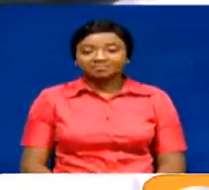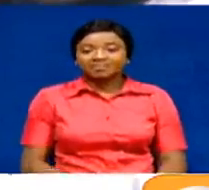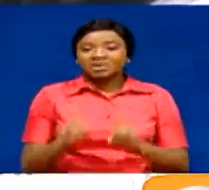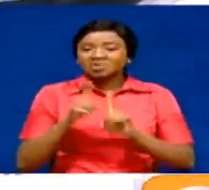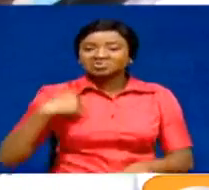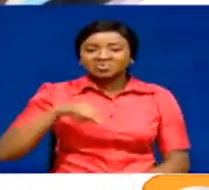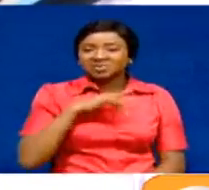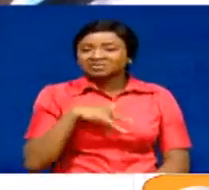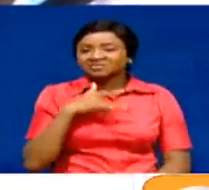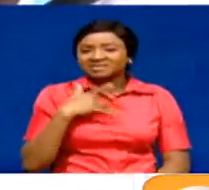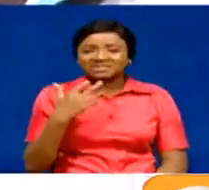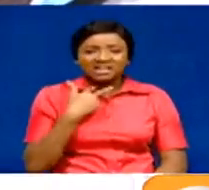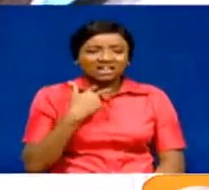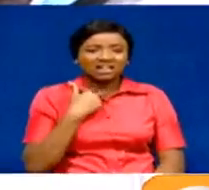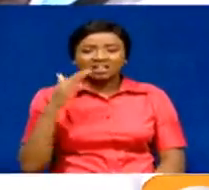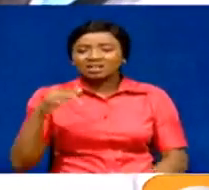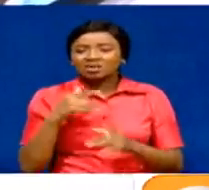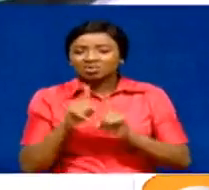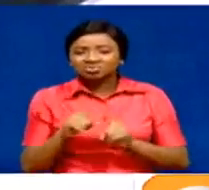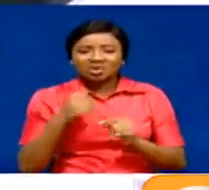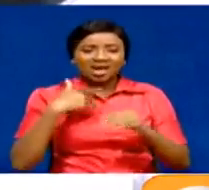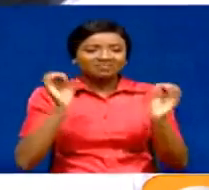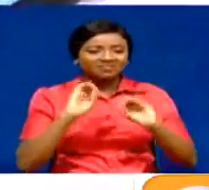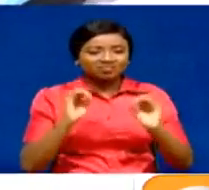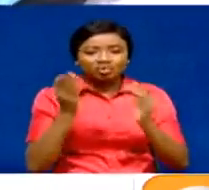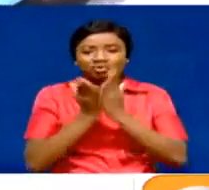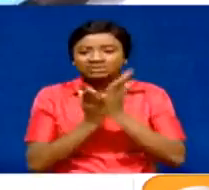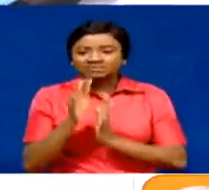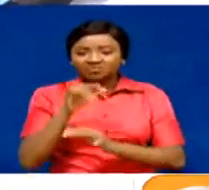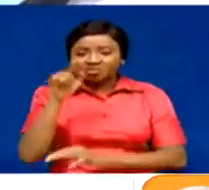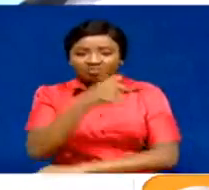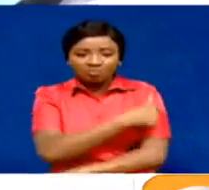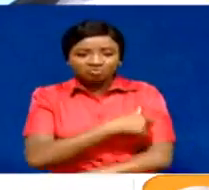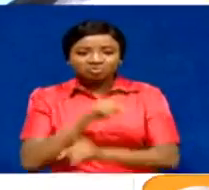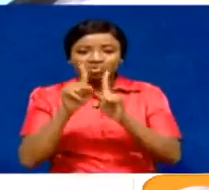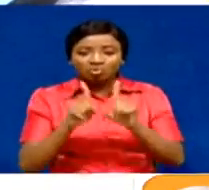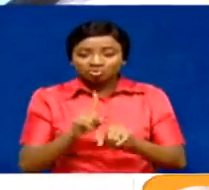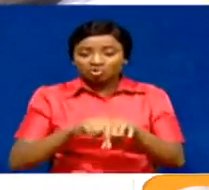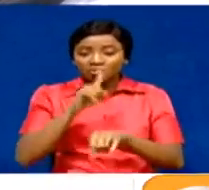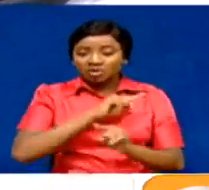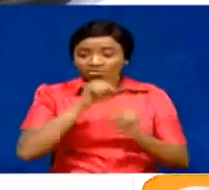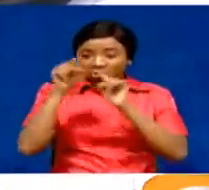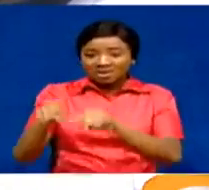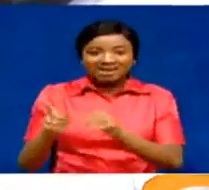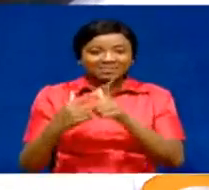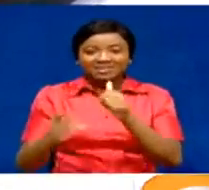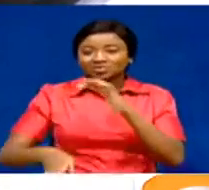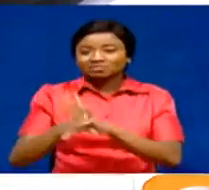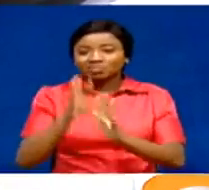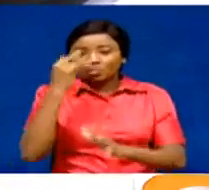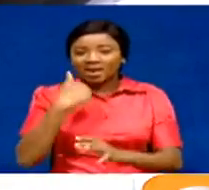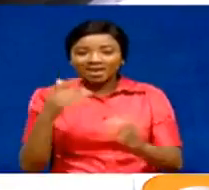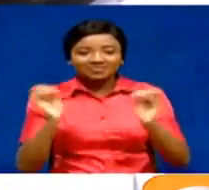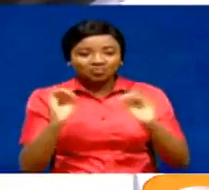Having no services at the facility, or once you go there, you're turned away because there are no medication, there are